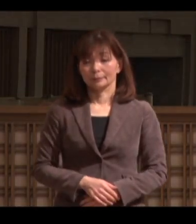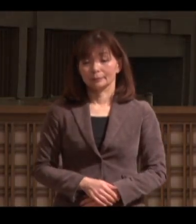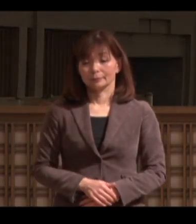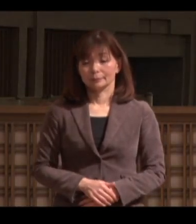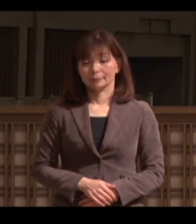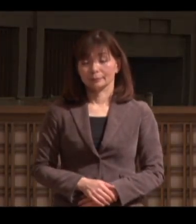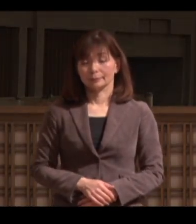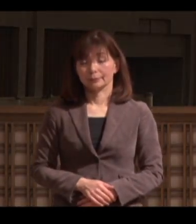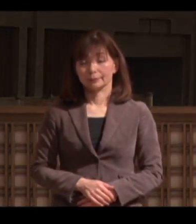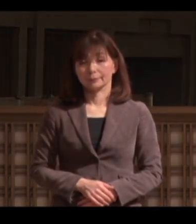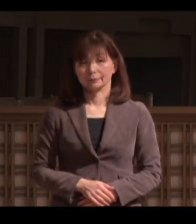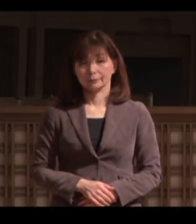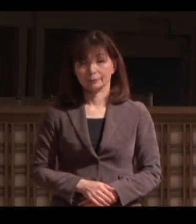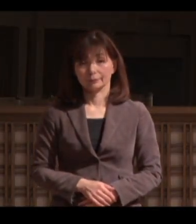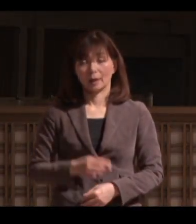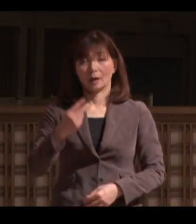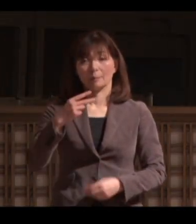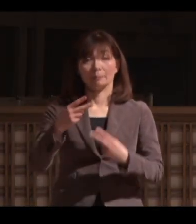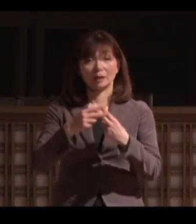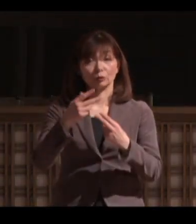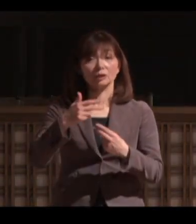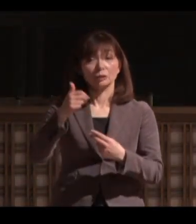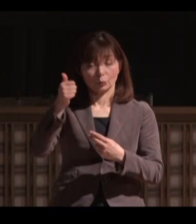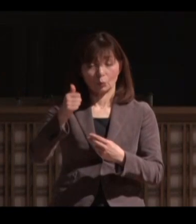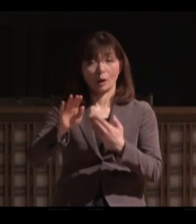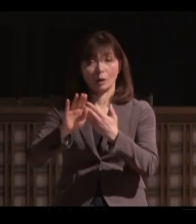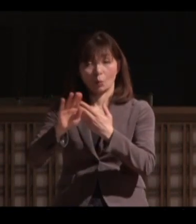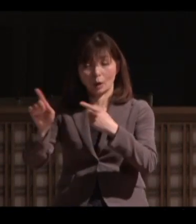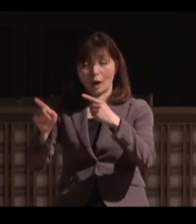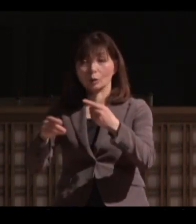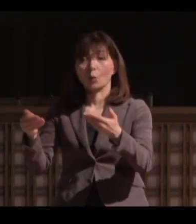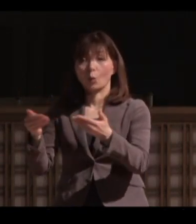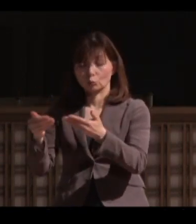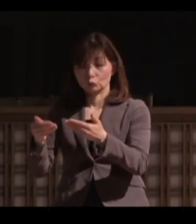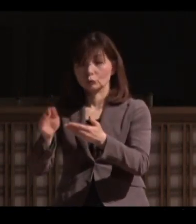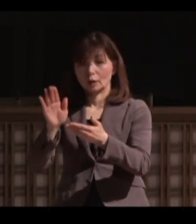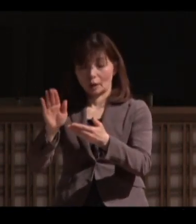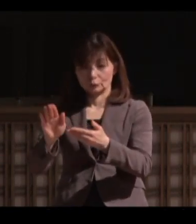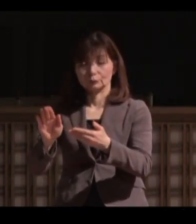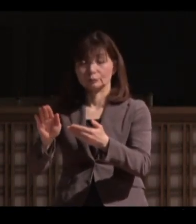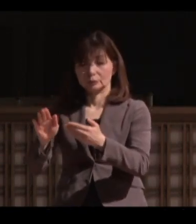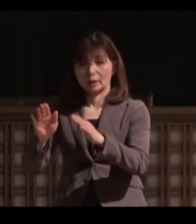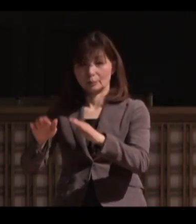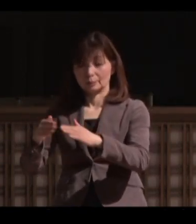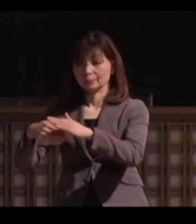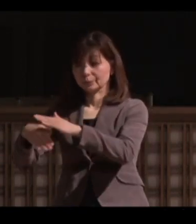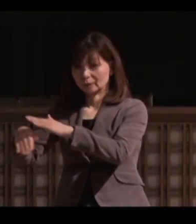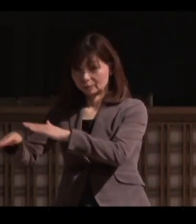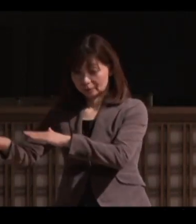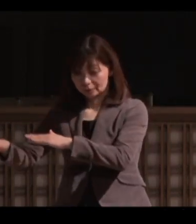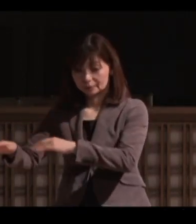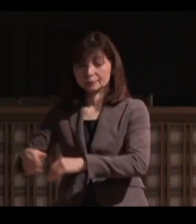たなお市長は公務のためここで退席させていただきます